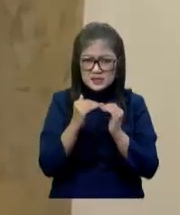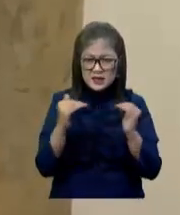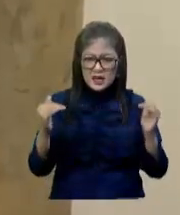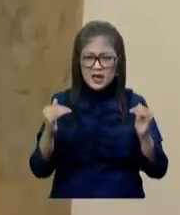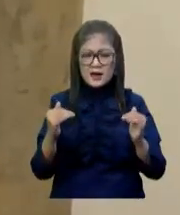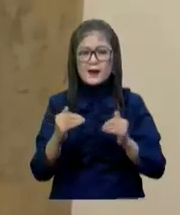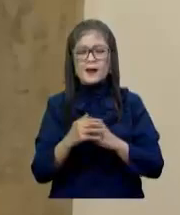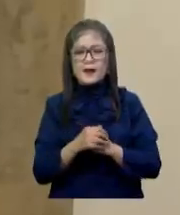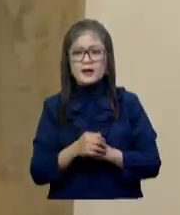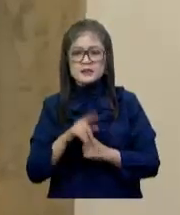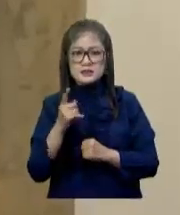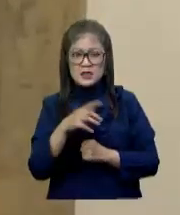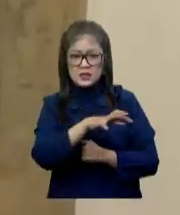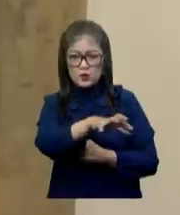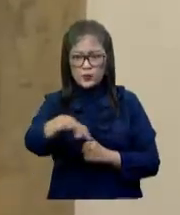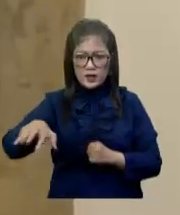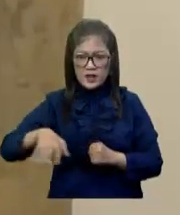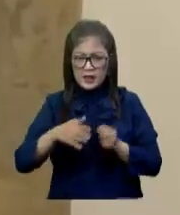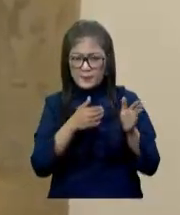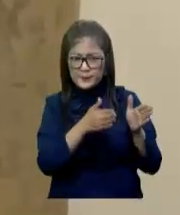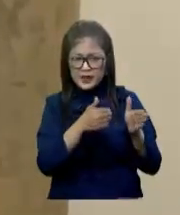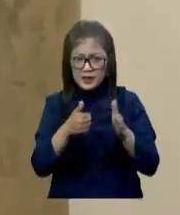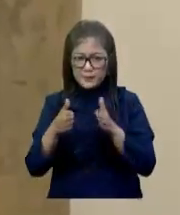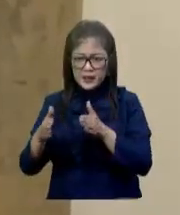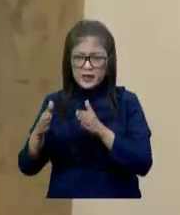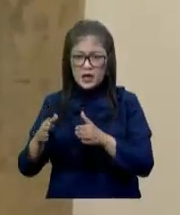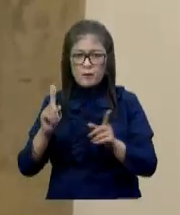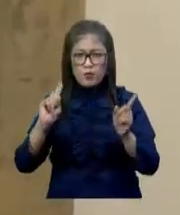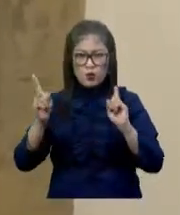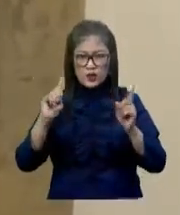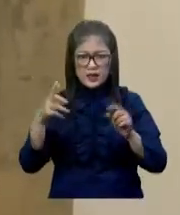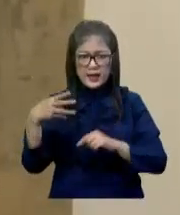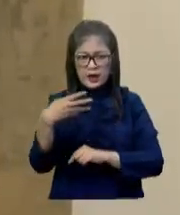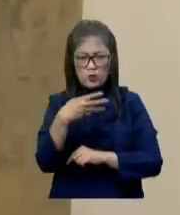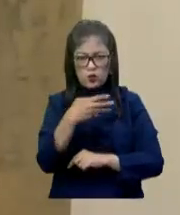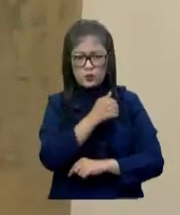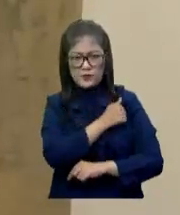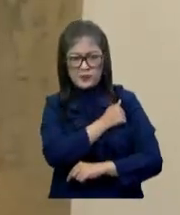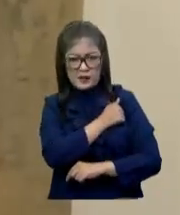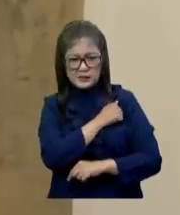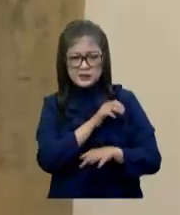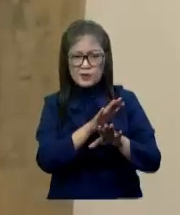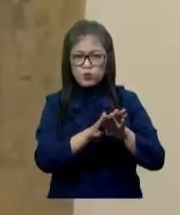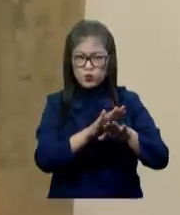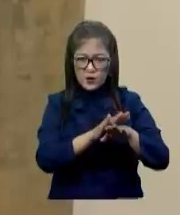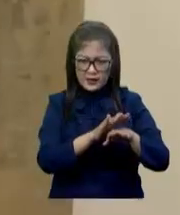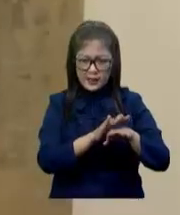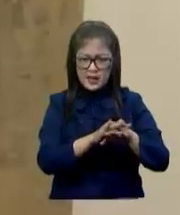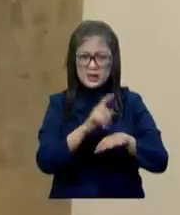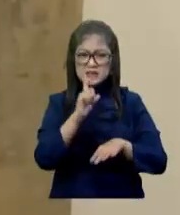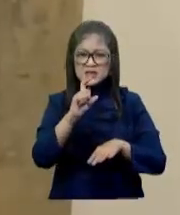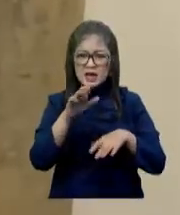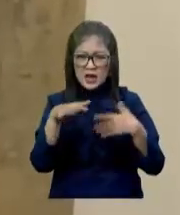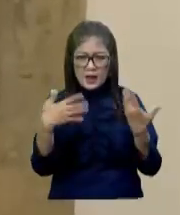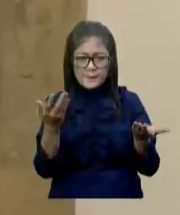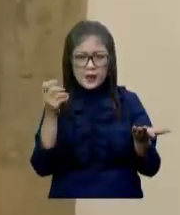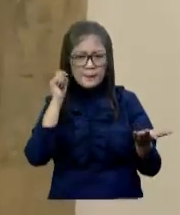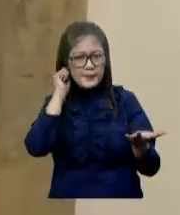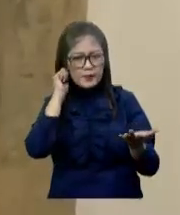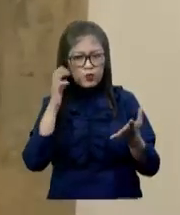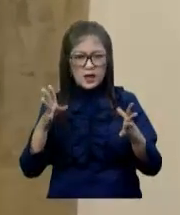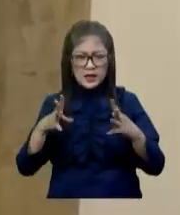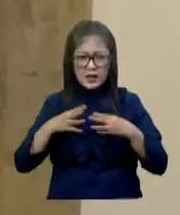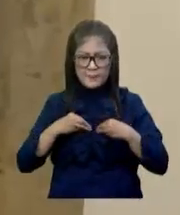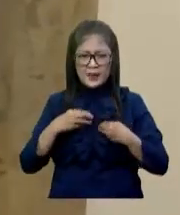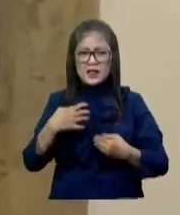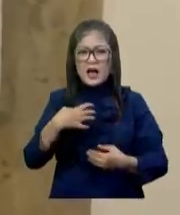di berbagai macam bidang khususnya bidang politik ekonomi sosial dan budaya dan Bagaimana perempuan bisa mendapatkan hak